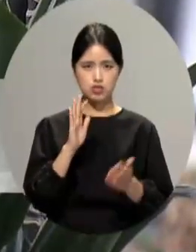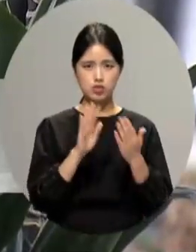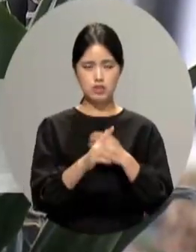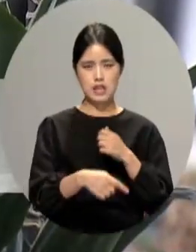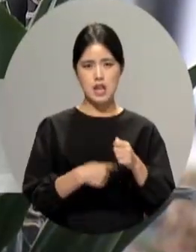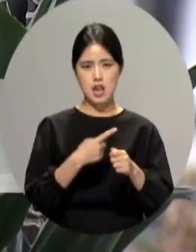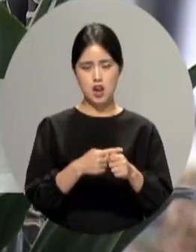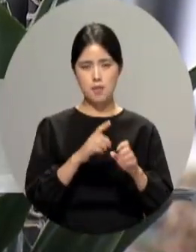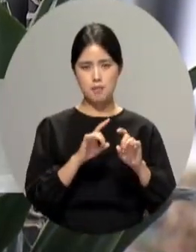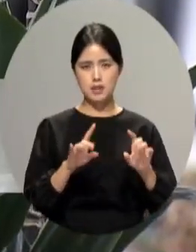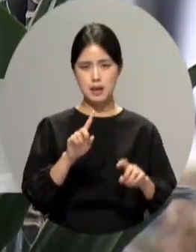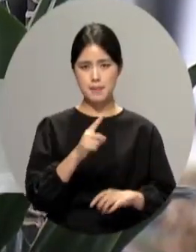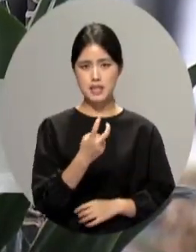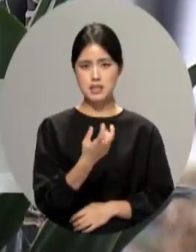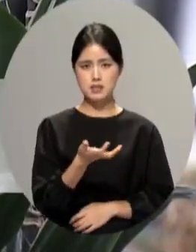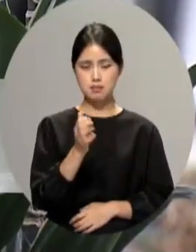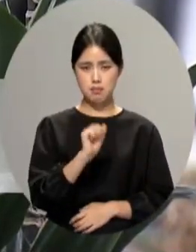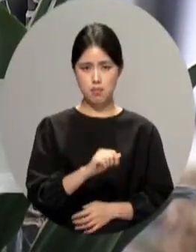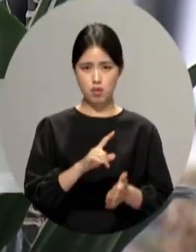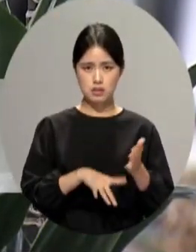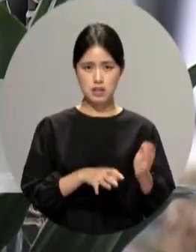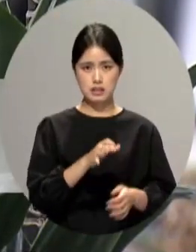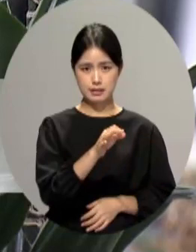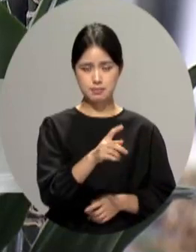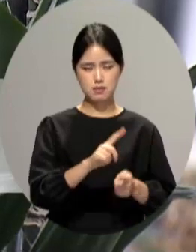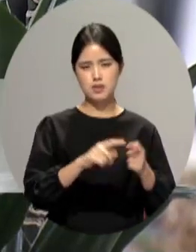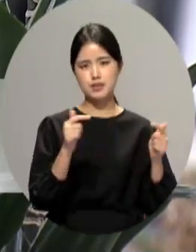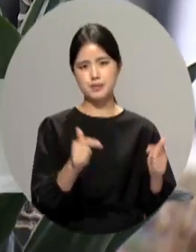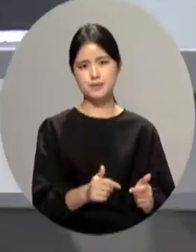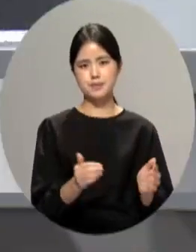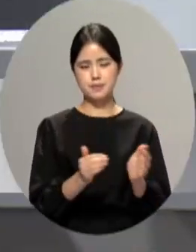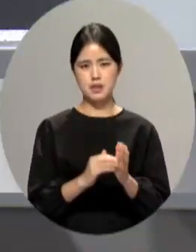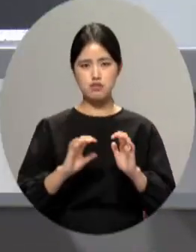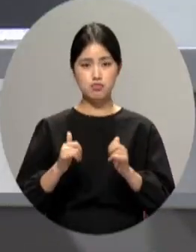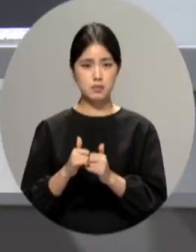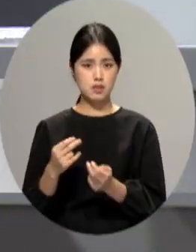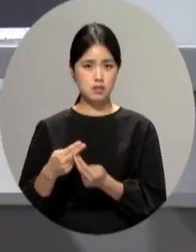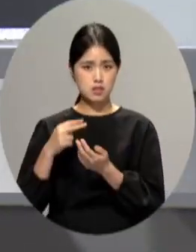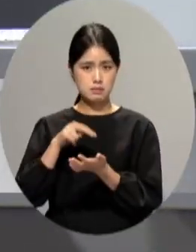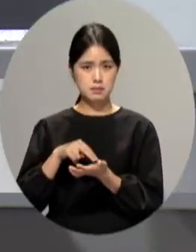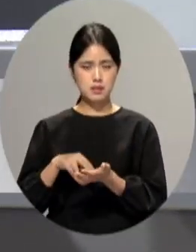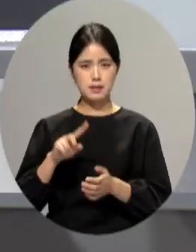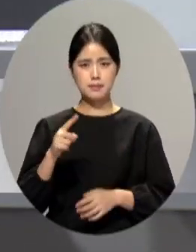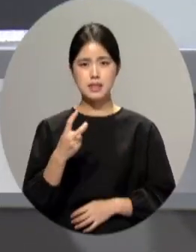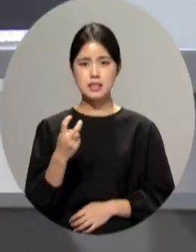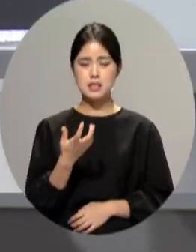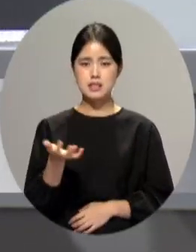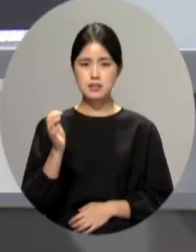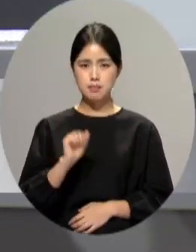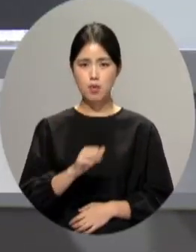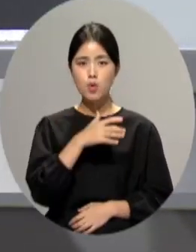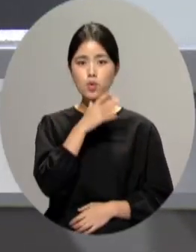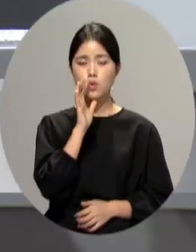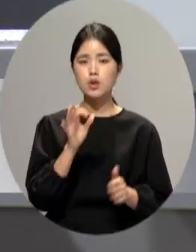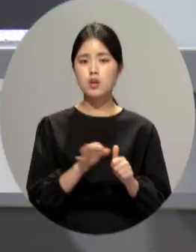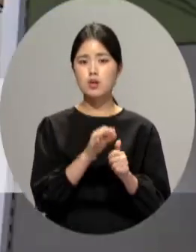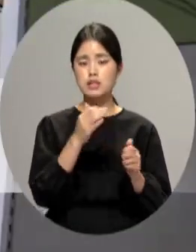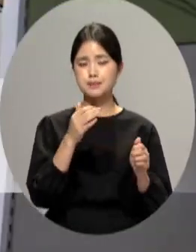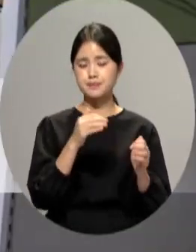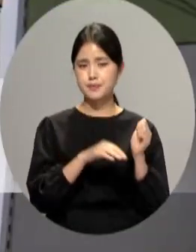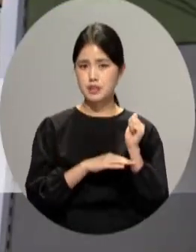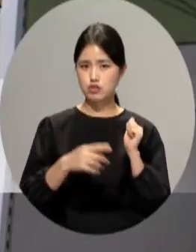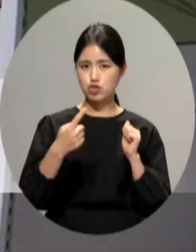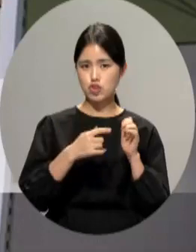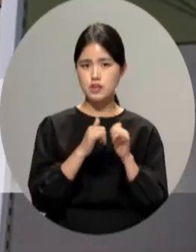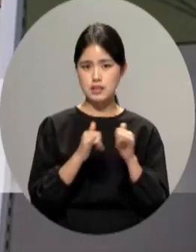120억 원 이상 내야하는 세금을 절감했습니다 국민연금 측은 120억 원은 노령연금 기준 1000명이